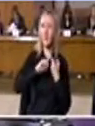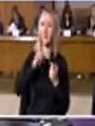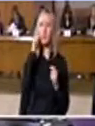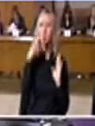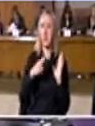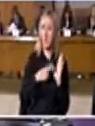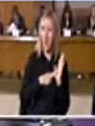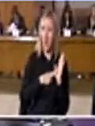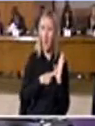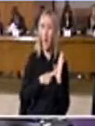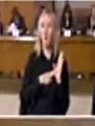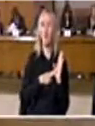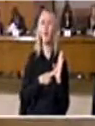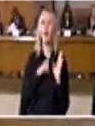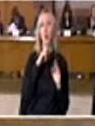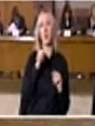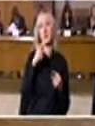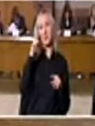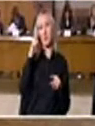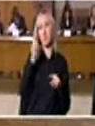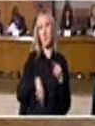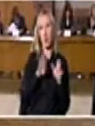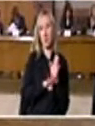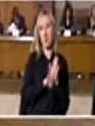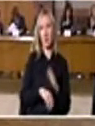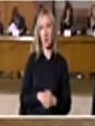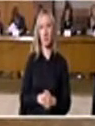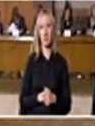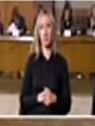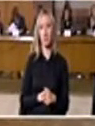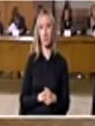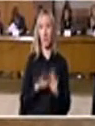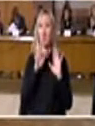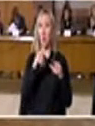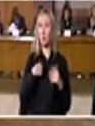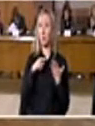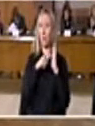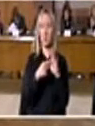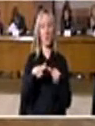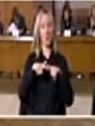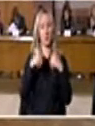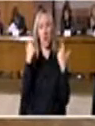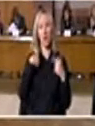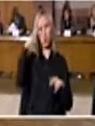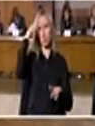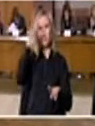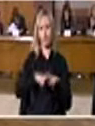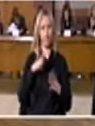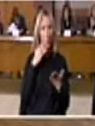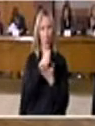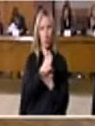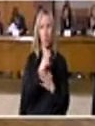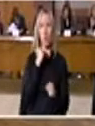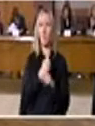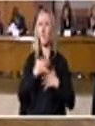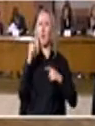pravima kojima se zabranjuje diskriminacija. Time smo pokazali jasnu opredeljenost i načinili